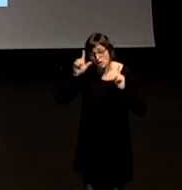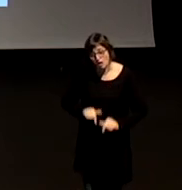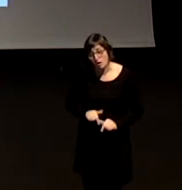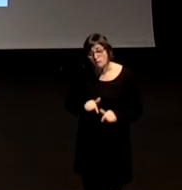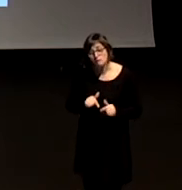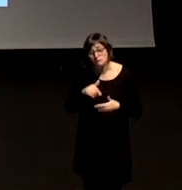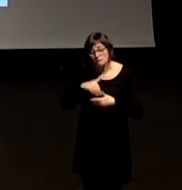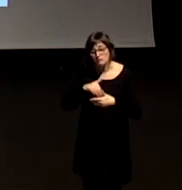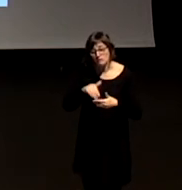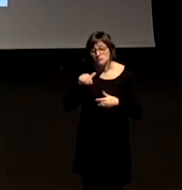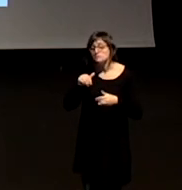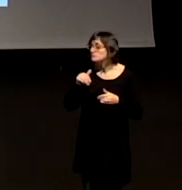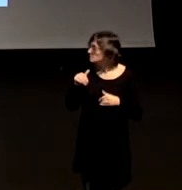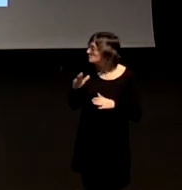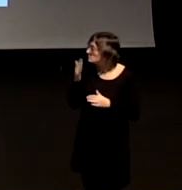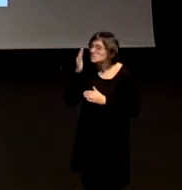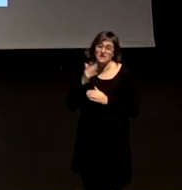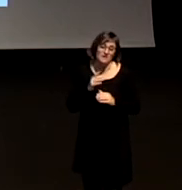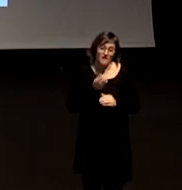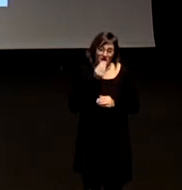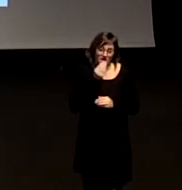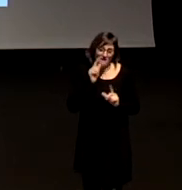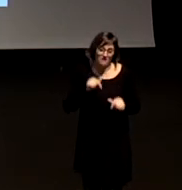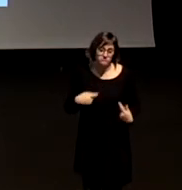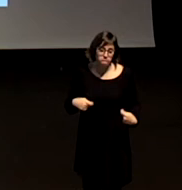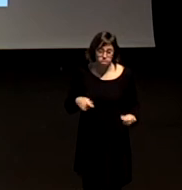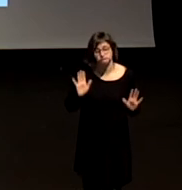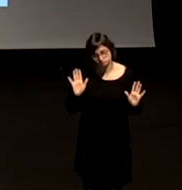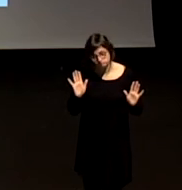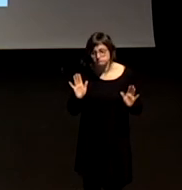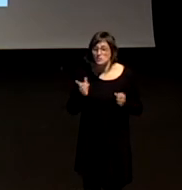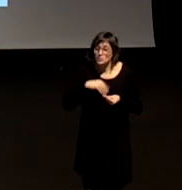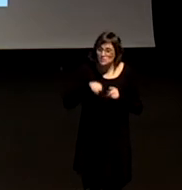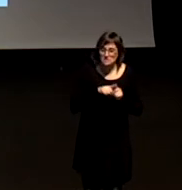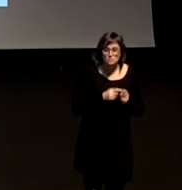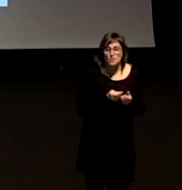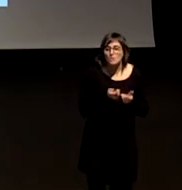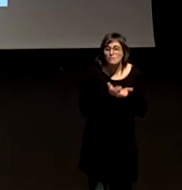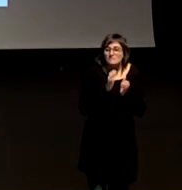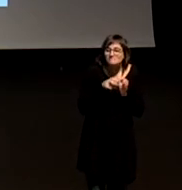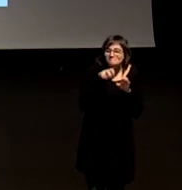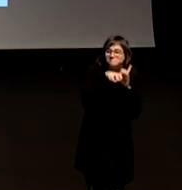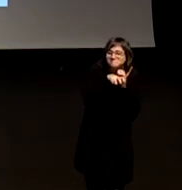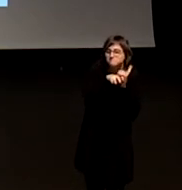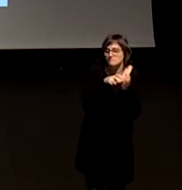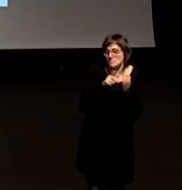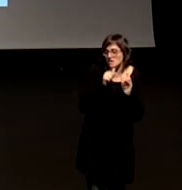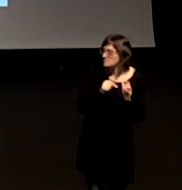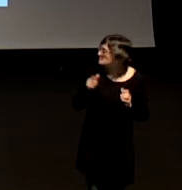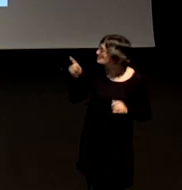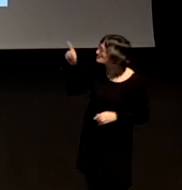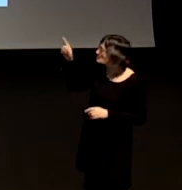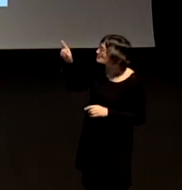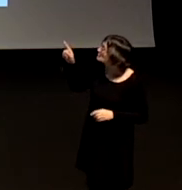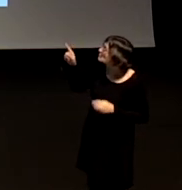pourvu que l est de corriger et support de l'unification donc voilà non c'est pas une chouette